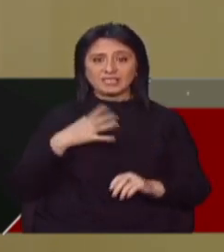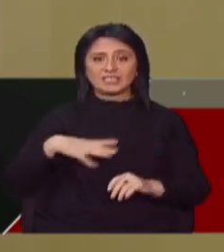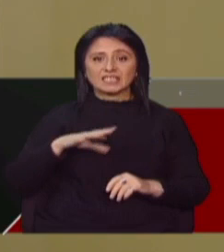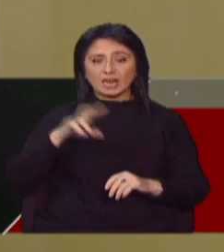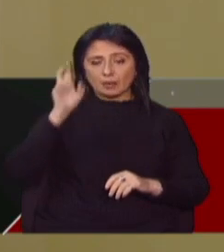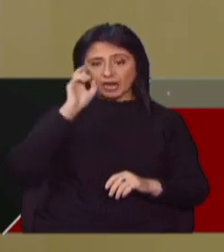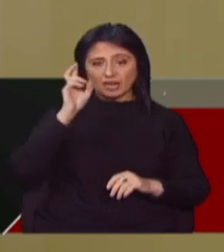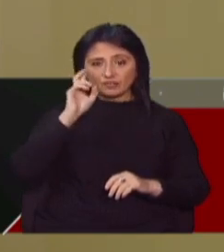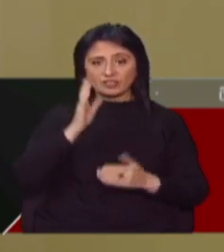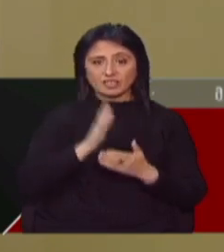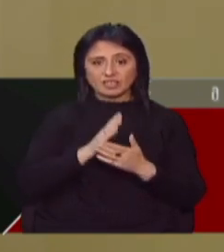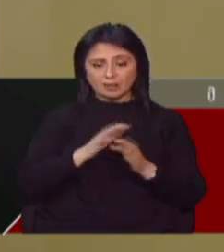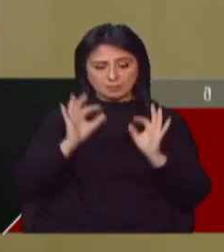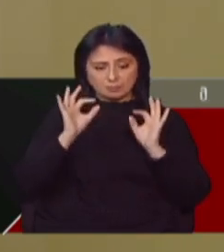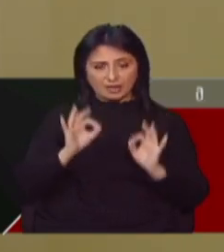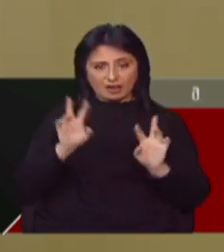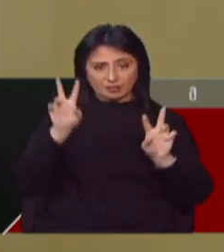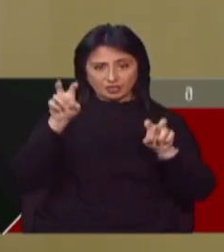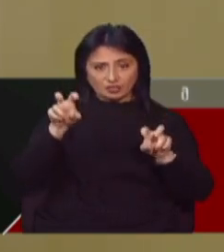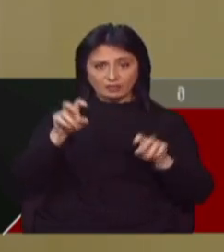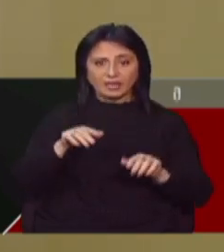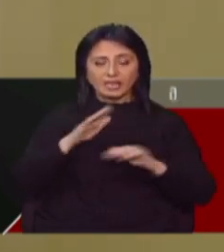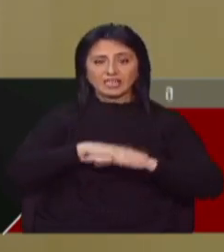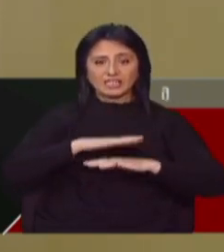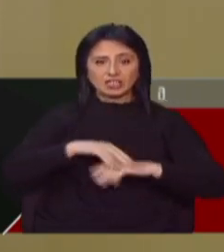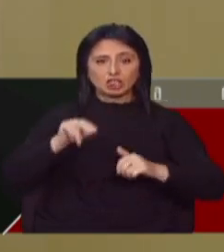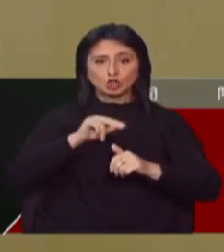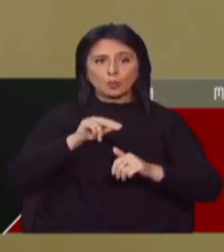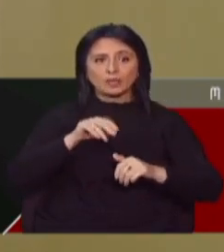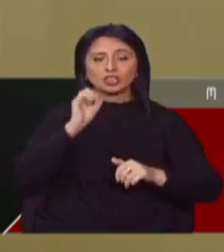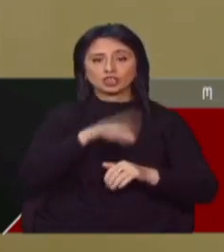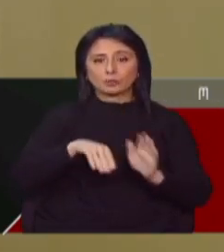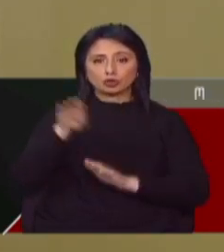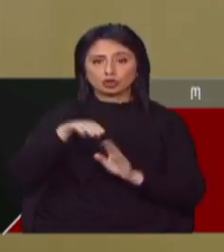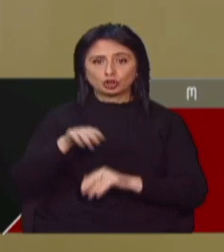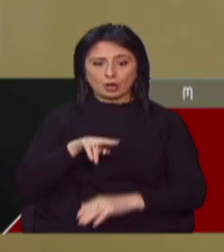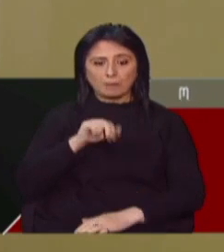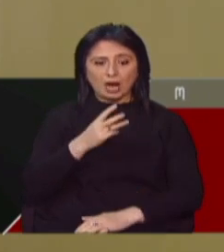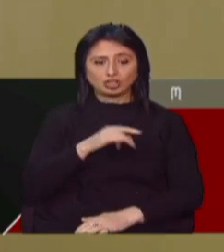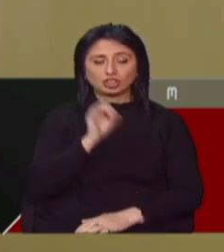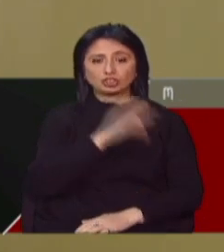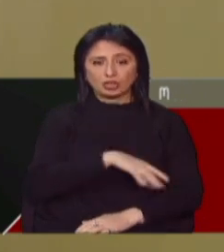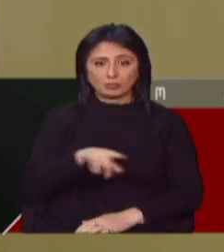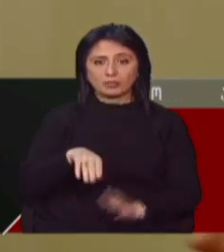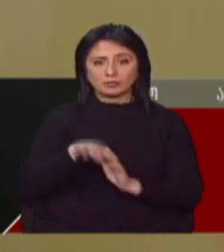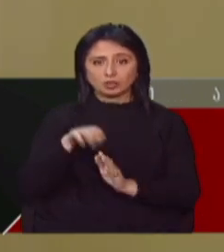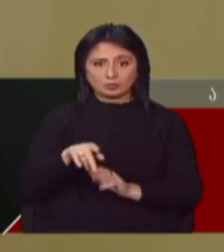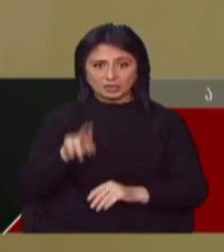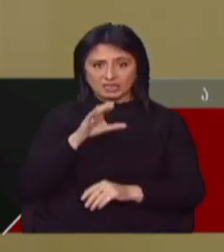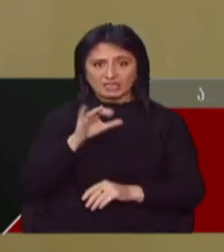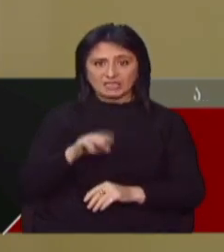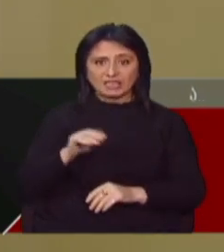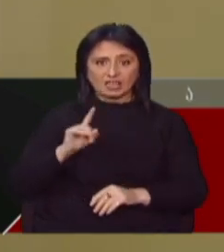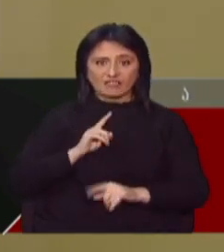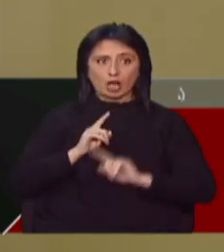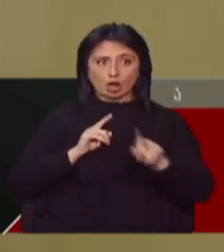საქართველოს ხელისუფლება არის პრაგმატული ჭყალებში და იქცევა სომხეთზე კარგად, აშინიანზე კარგად იქცევა თურმე და რა ვიცი, დსთ-ში